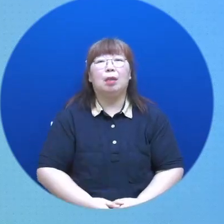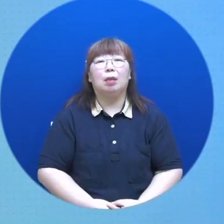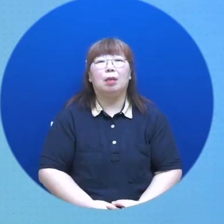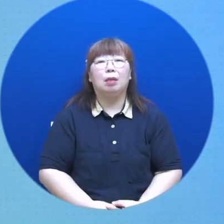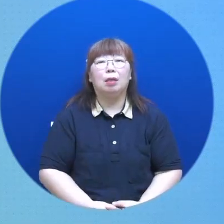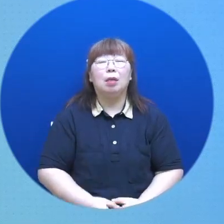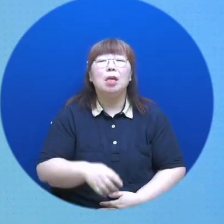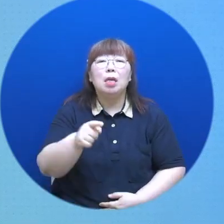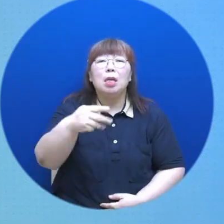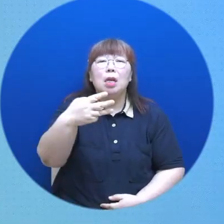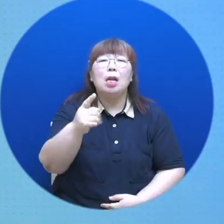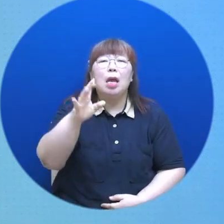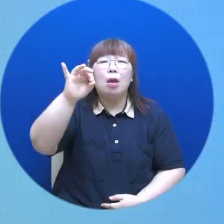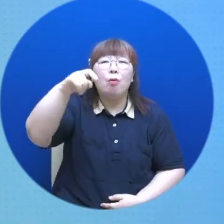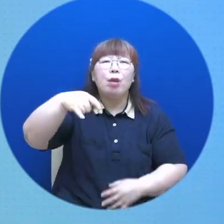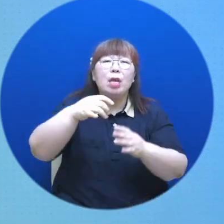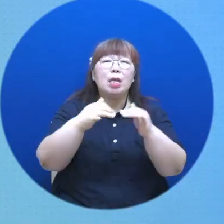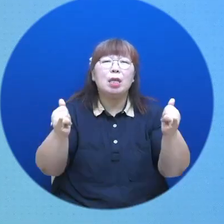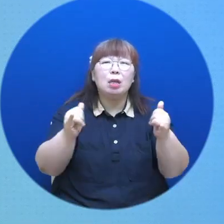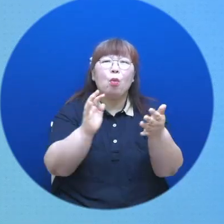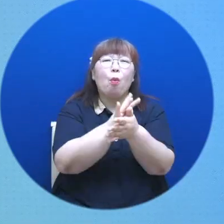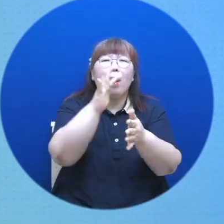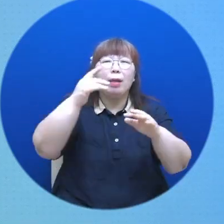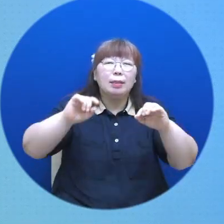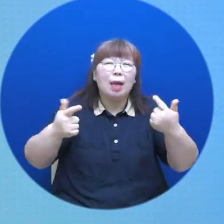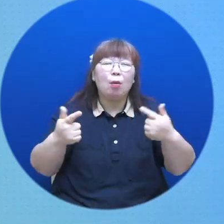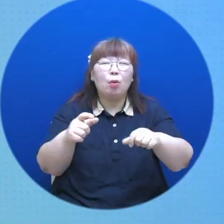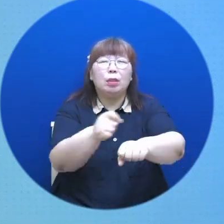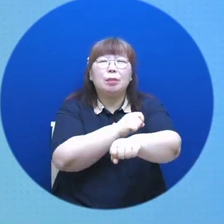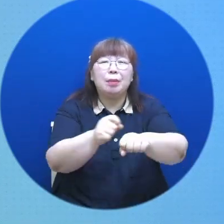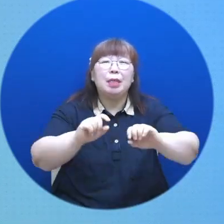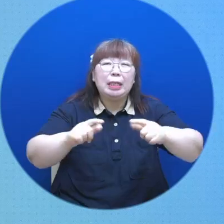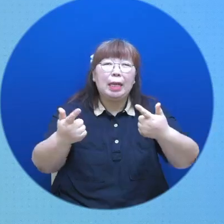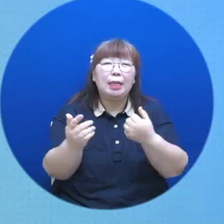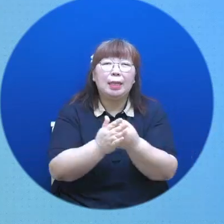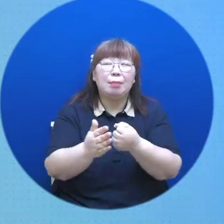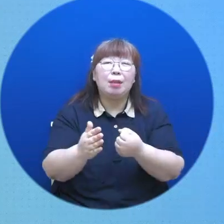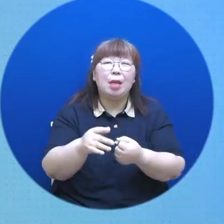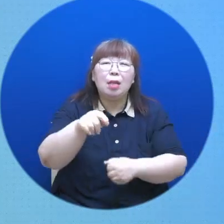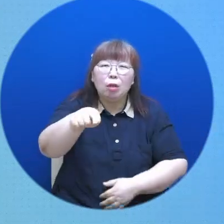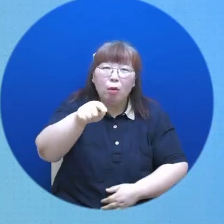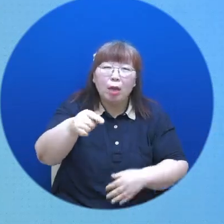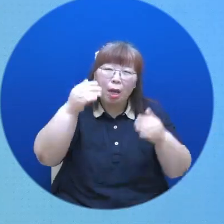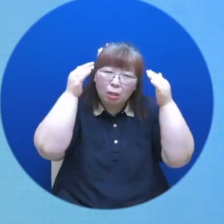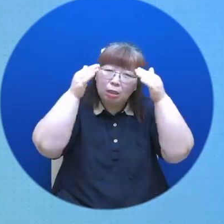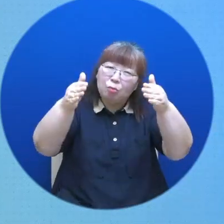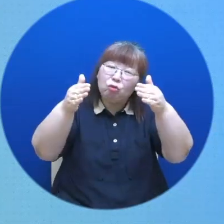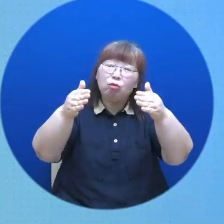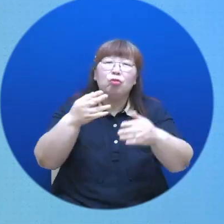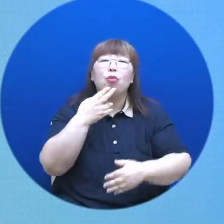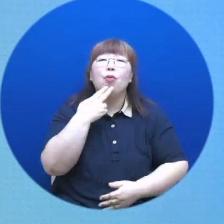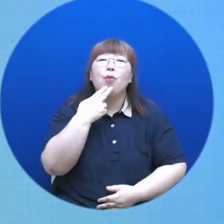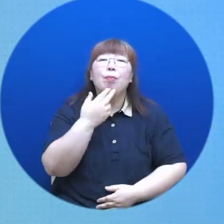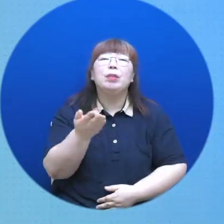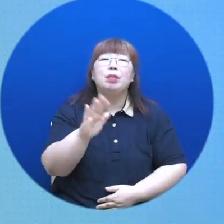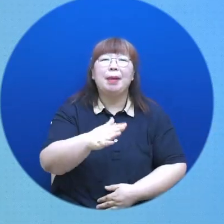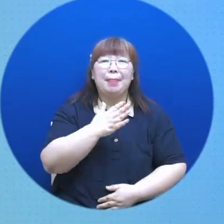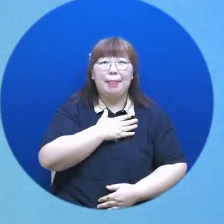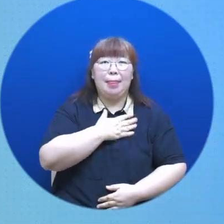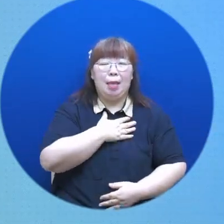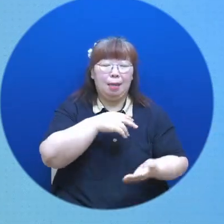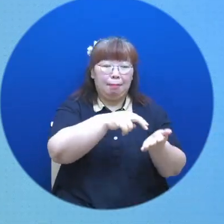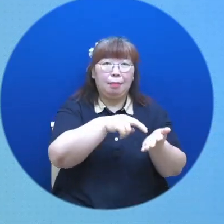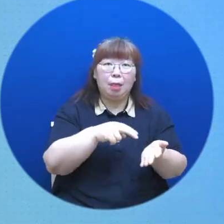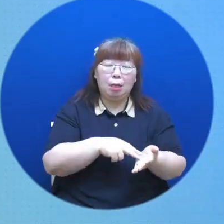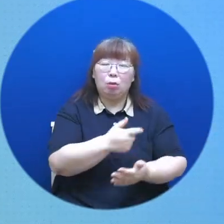이 레위인들은 화려하지 않고 특별하지 않기 때문에 너희가 주목하지 않을지라도 나에게는 너무나